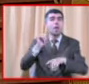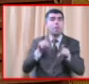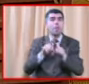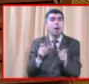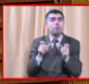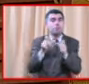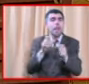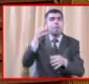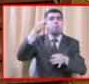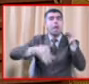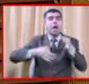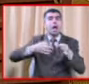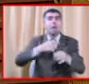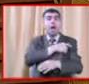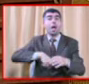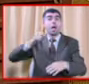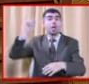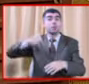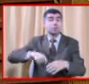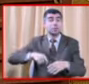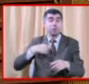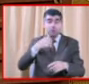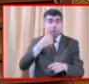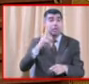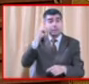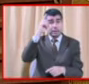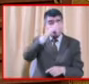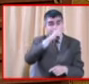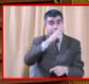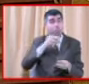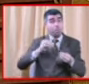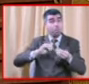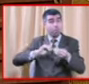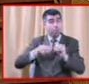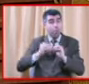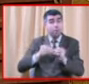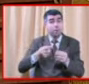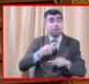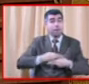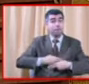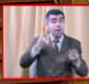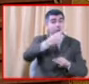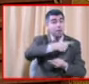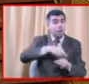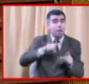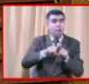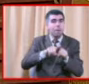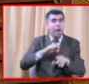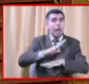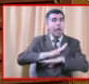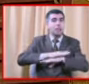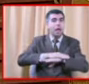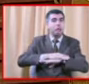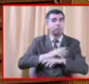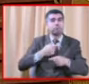مهامه، وكنعتقد بأن هذه أشياء خطيرة جدا كتلزم واحد السياسة اللي غادي تربي النشء ماشي غادي